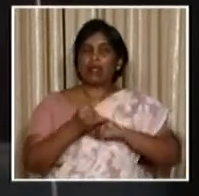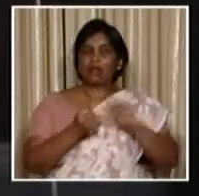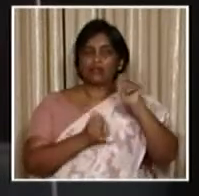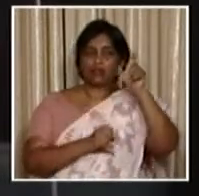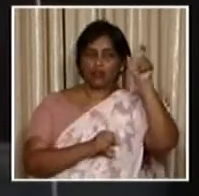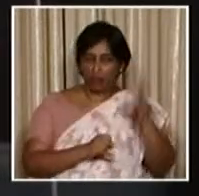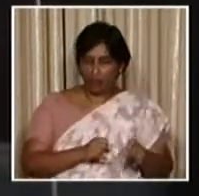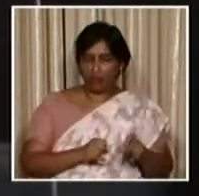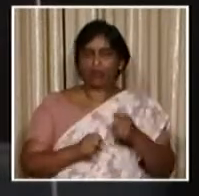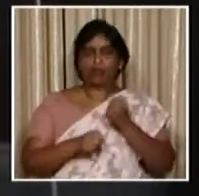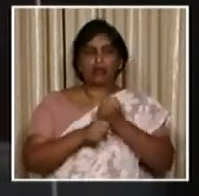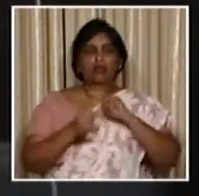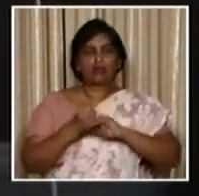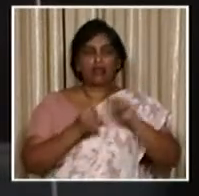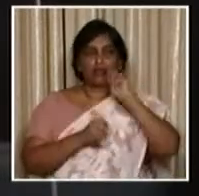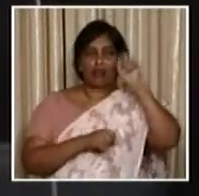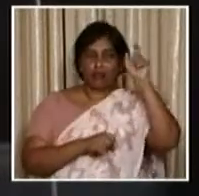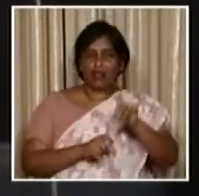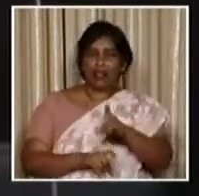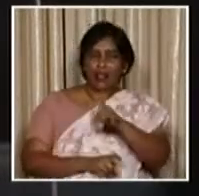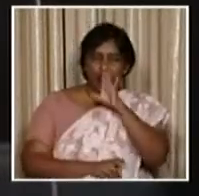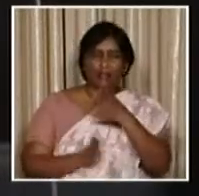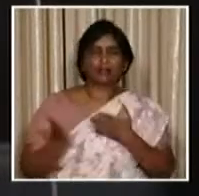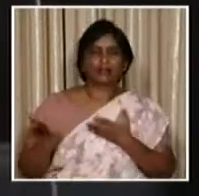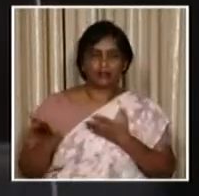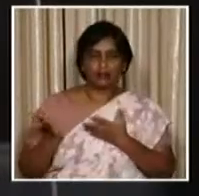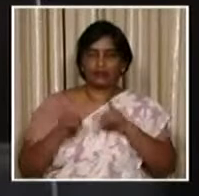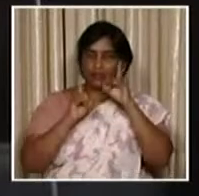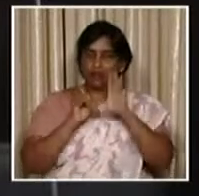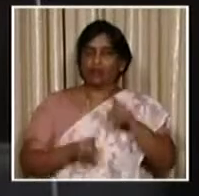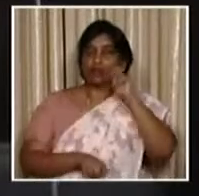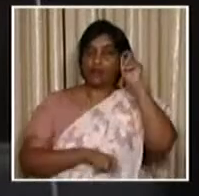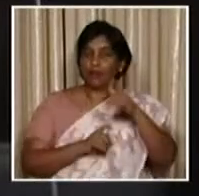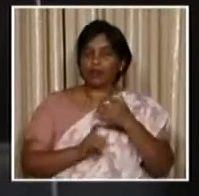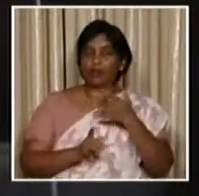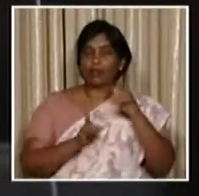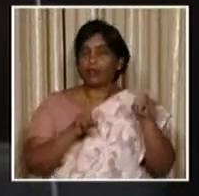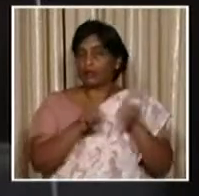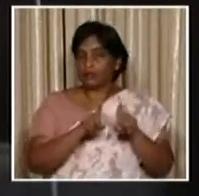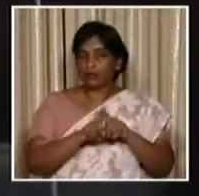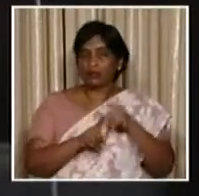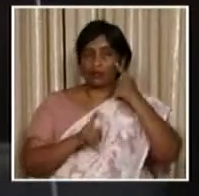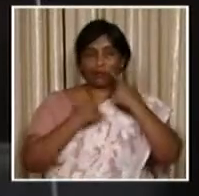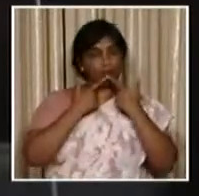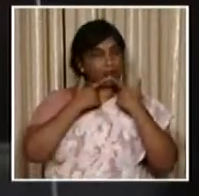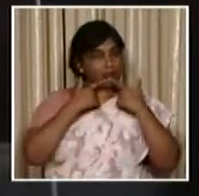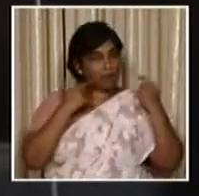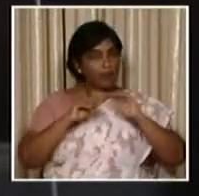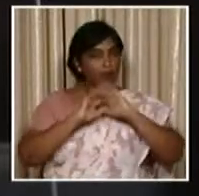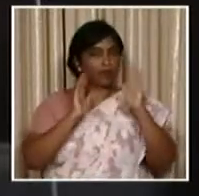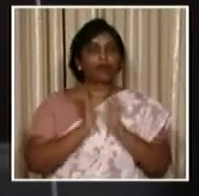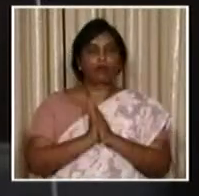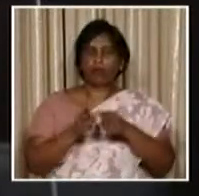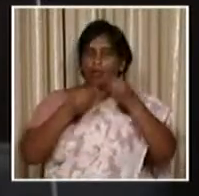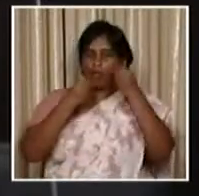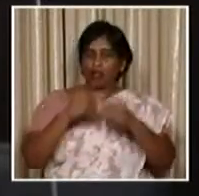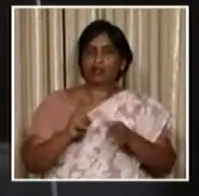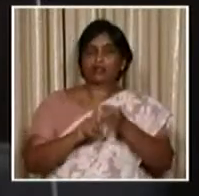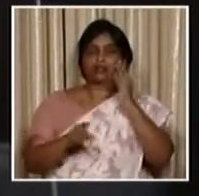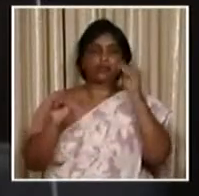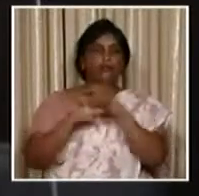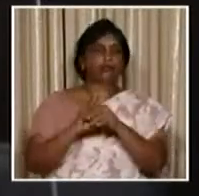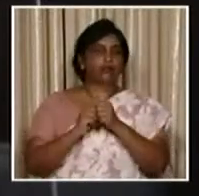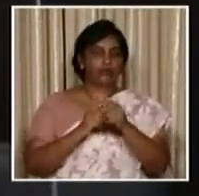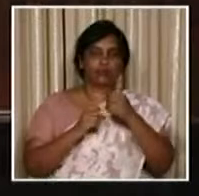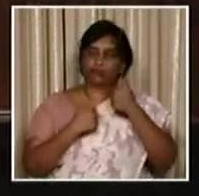නිලධාරියෙක්ලු ග්‍රාම සේවා නිලධාරීන්ට ලැජ්ජයි ඒ නිලධාරීන්ගේ ගතිගුණ ඒගොල්ලෝගේ අභිමානය කෙලසන විදිහට තමයි ජනාධිපති වෙලත් වැඩ